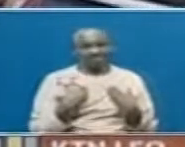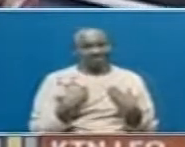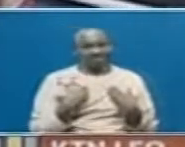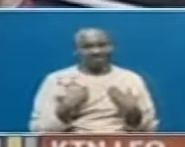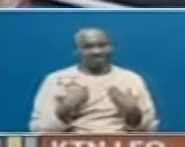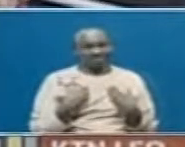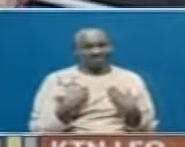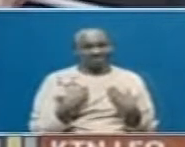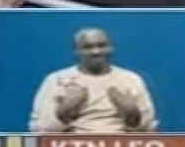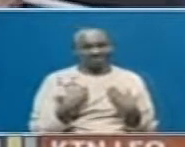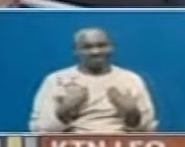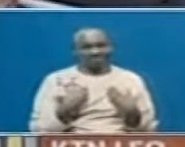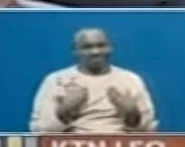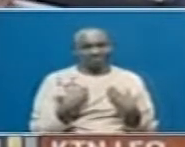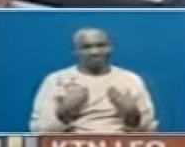Kuna